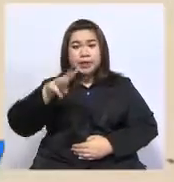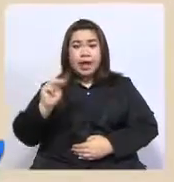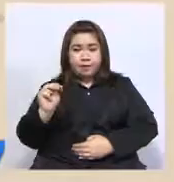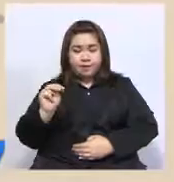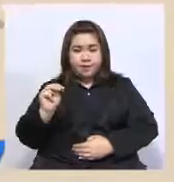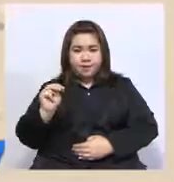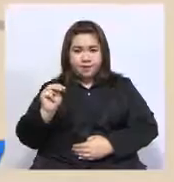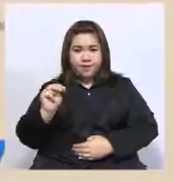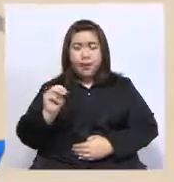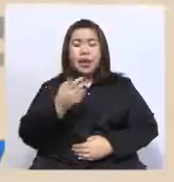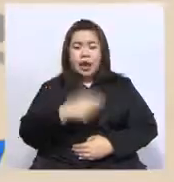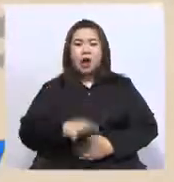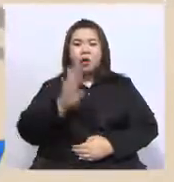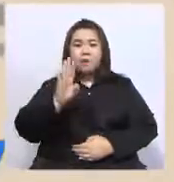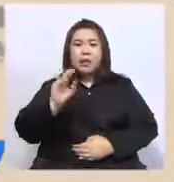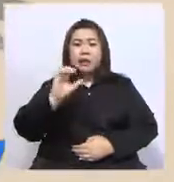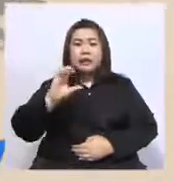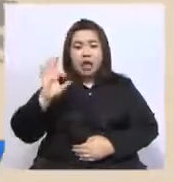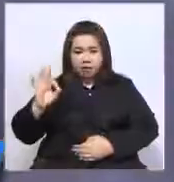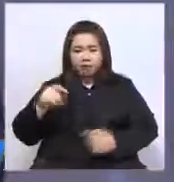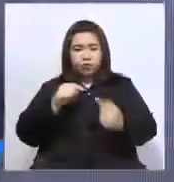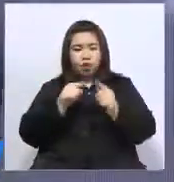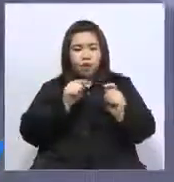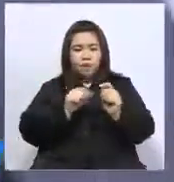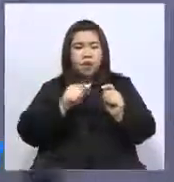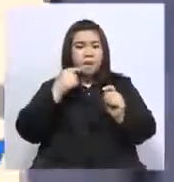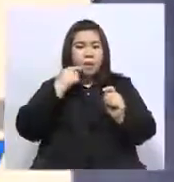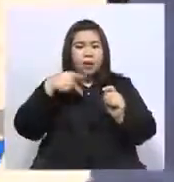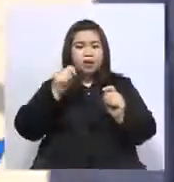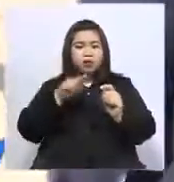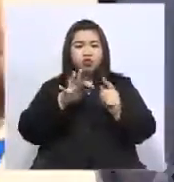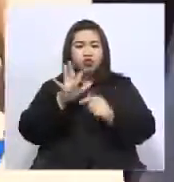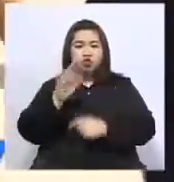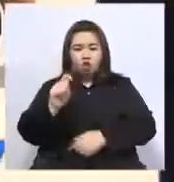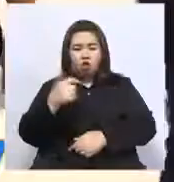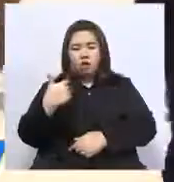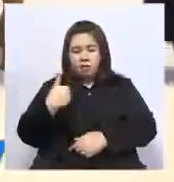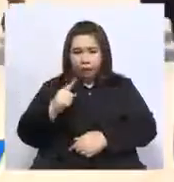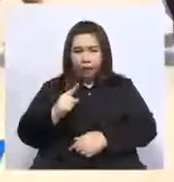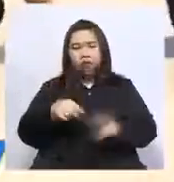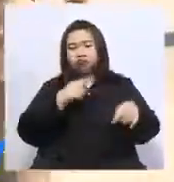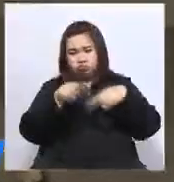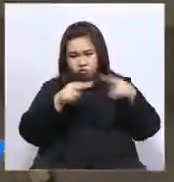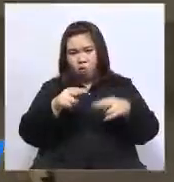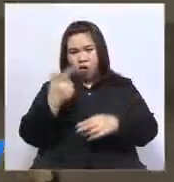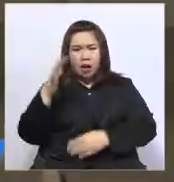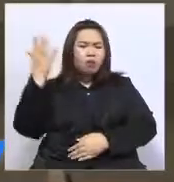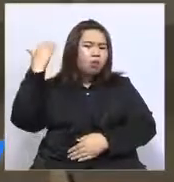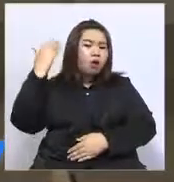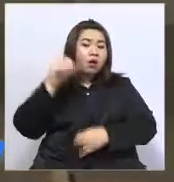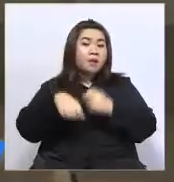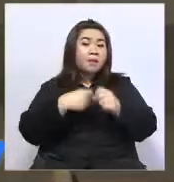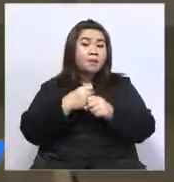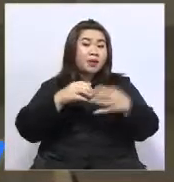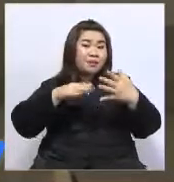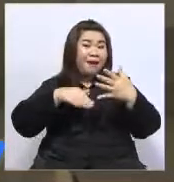ดแล้วก็บริษัท VCF Groupซึ่งอยู่ในอำเภอปากท่อจังหวัดราชบุรีนะครับก็มีการเข้าตรวจค้นมาแล้วเมื่อปลายปีที่ผ่